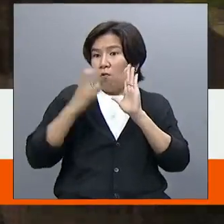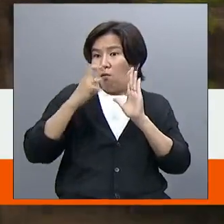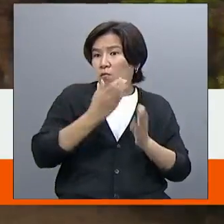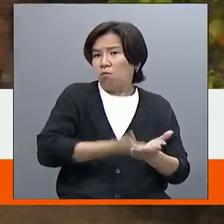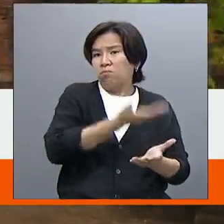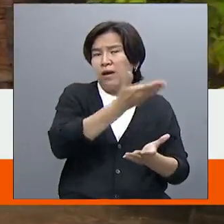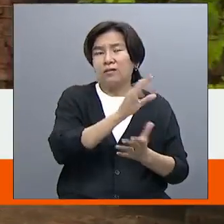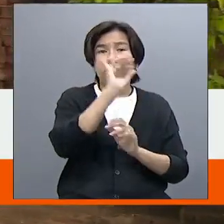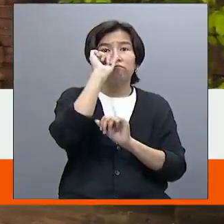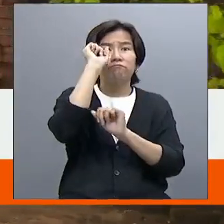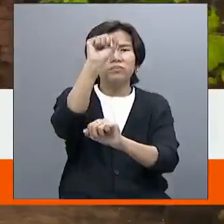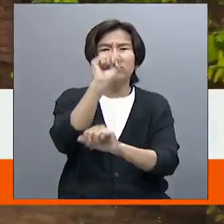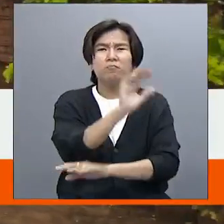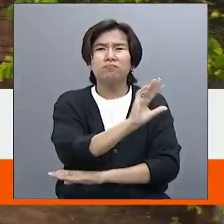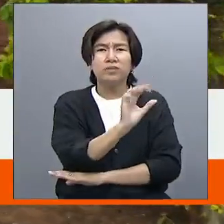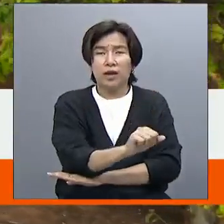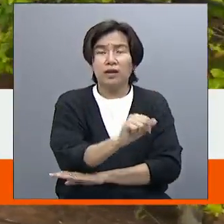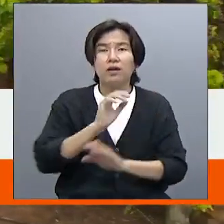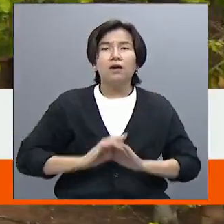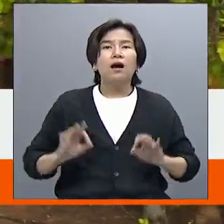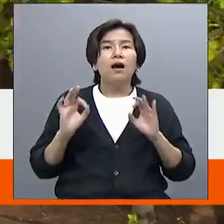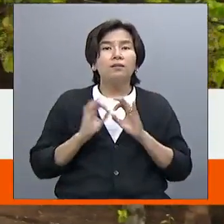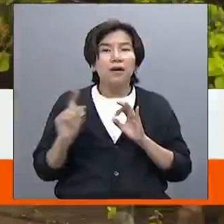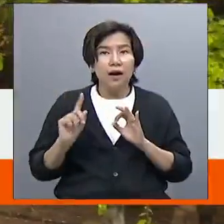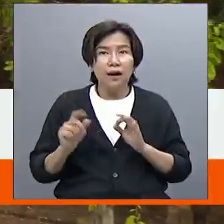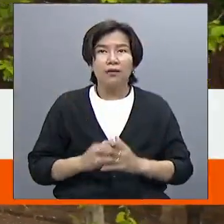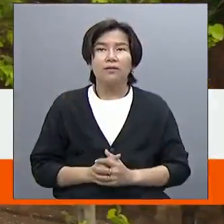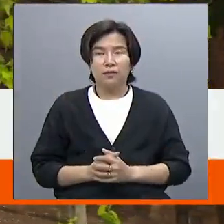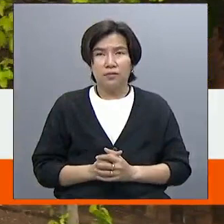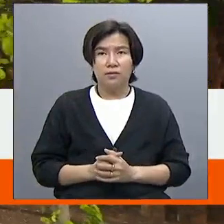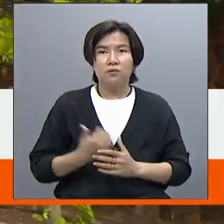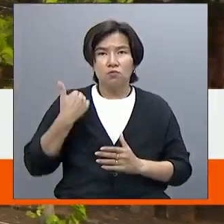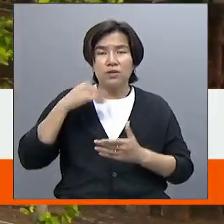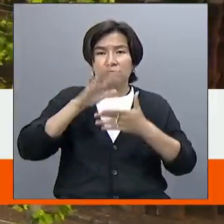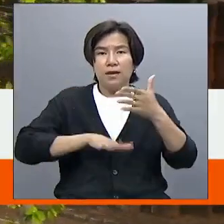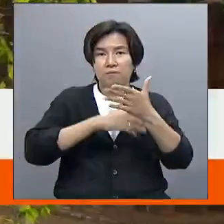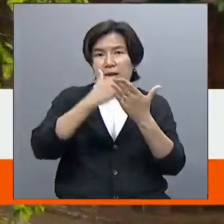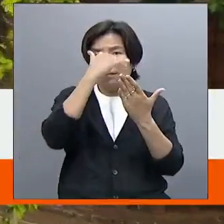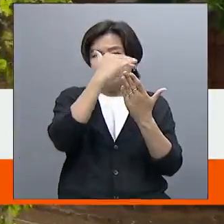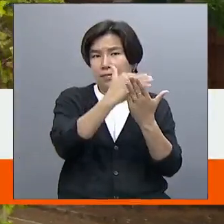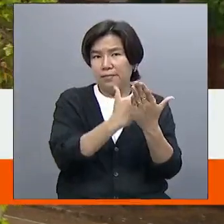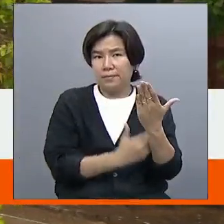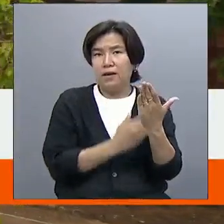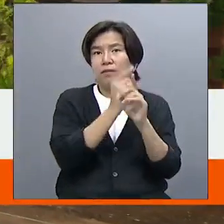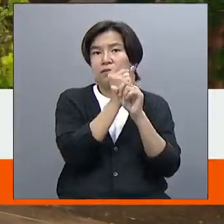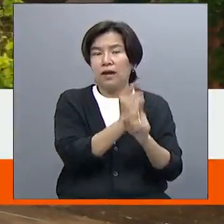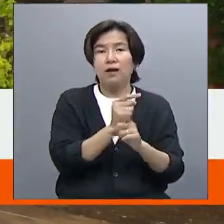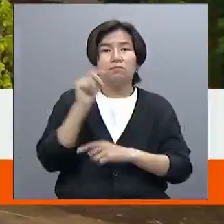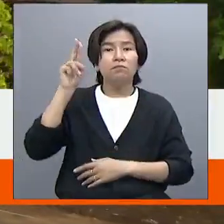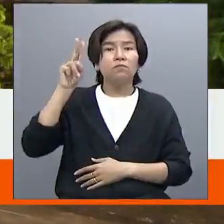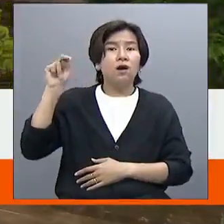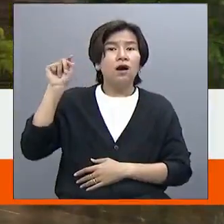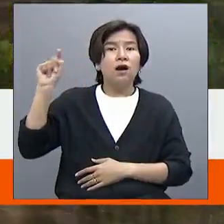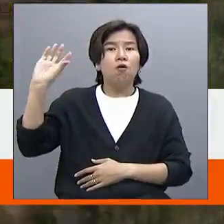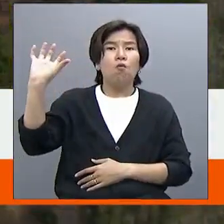ว่าเมื่อประกาศเป็นมรดกโลกแล้วเนี่ยมันก็ยังต้องมีการดำเนินการตามแผนหรือตามเกณฑ์ของ descoซึ่ง